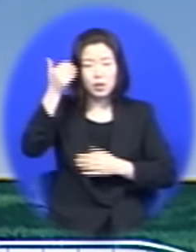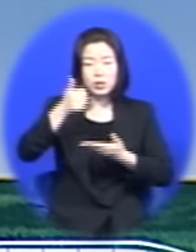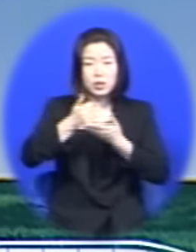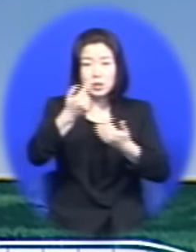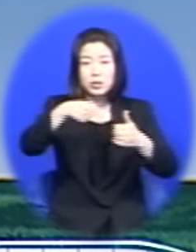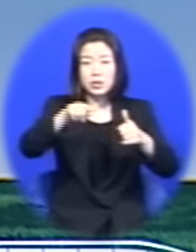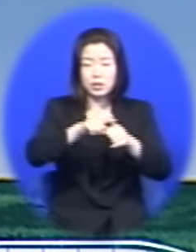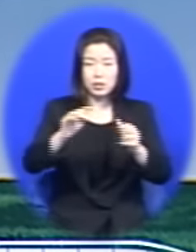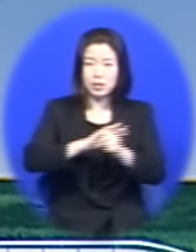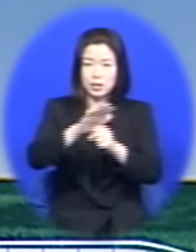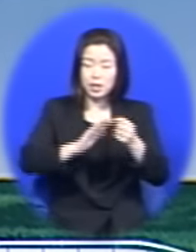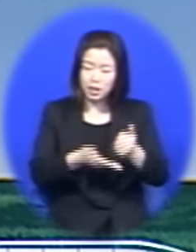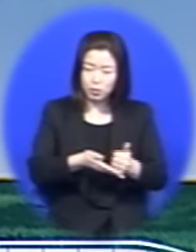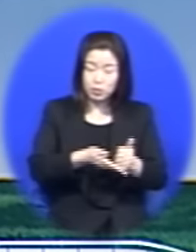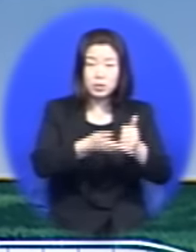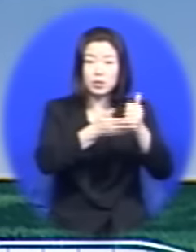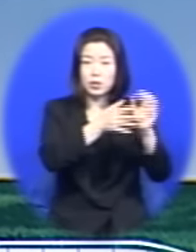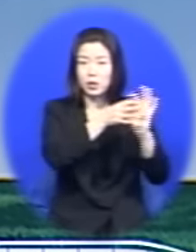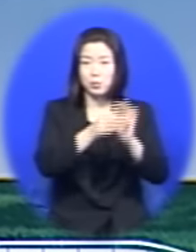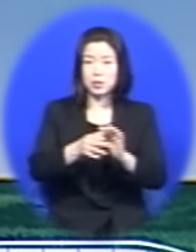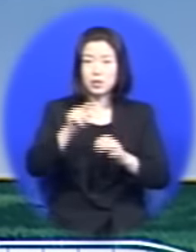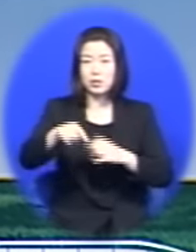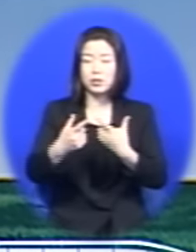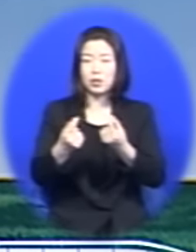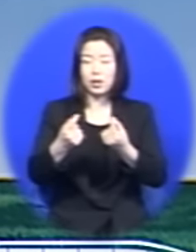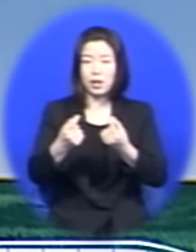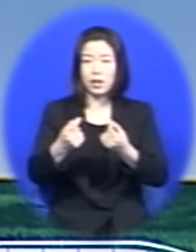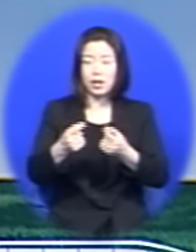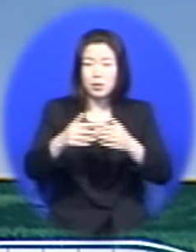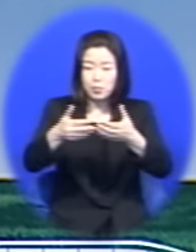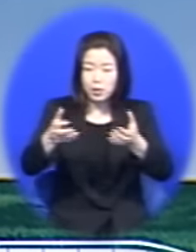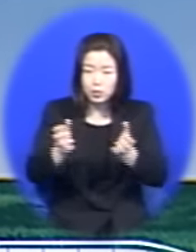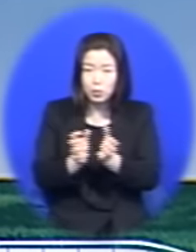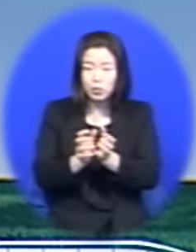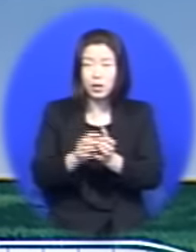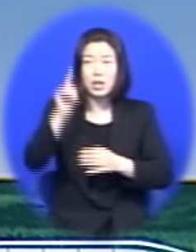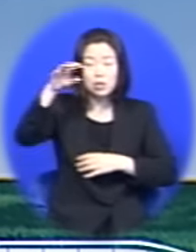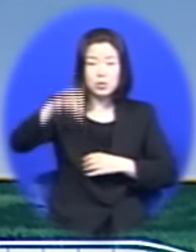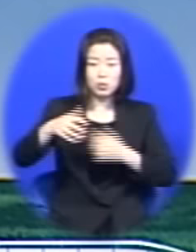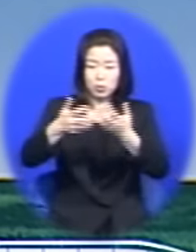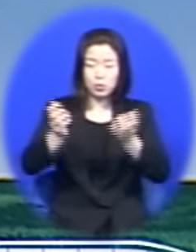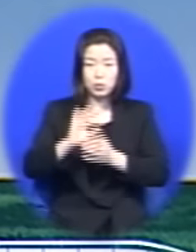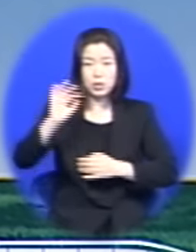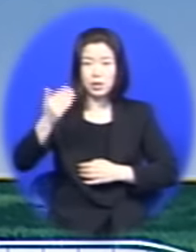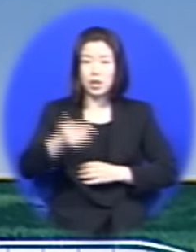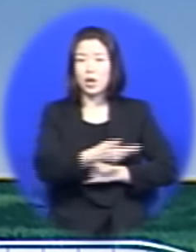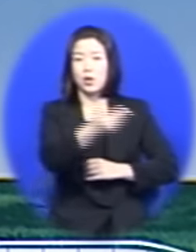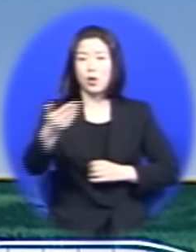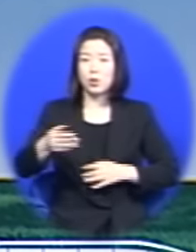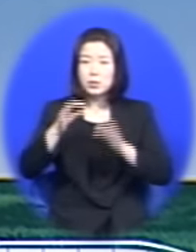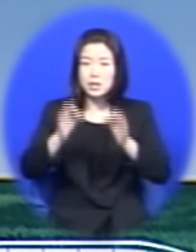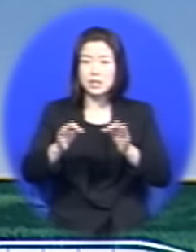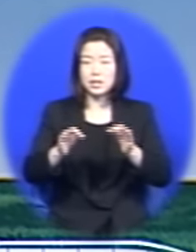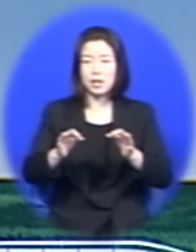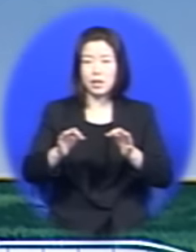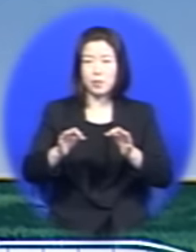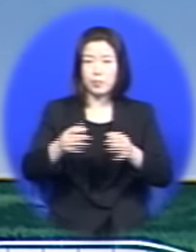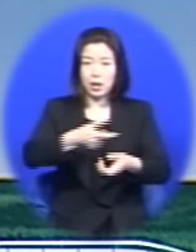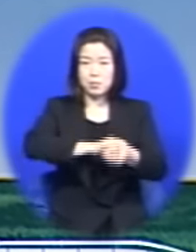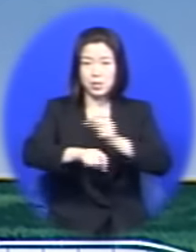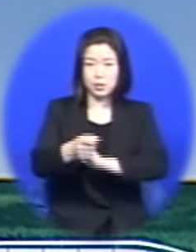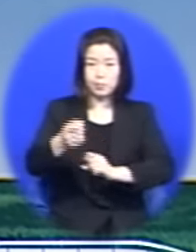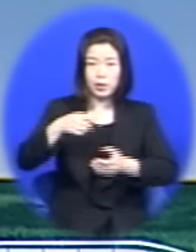사랑으로 섬기면서 그렇게 한번 속회가 천국 공동체가 되도록 여러분이 이제는 나서